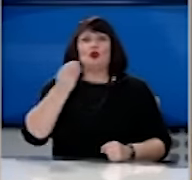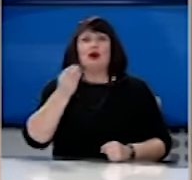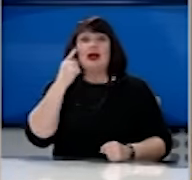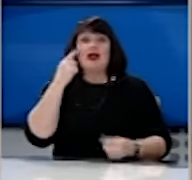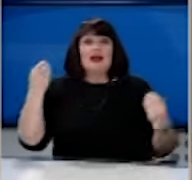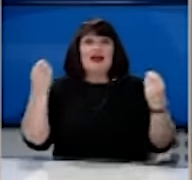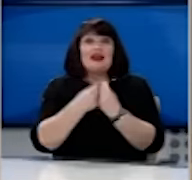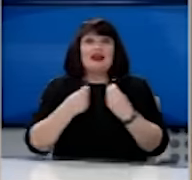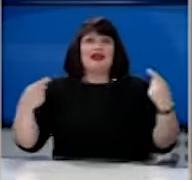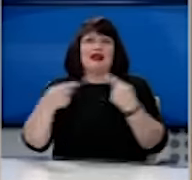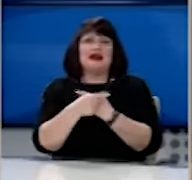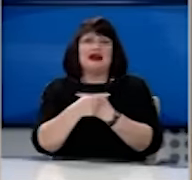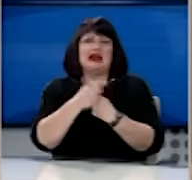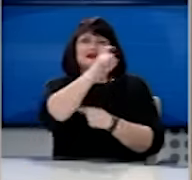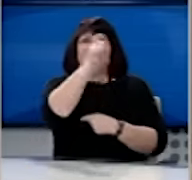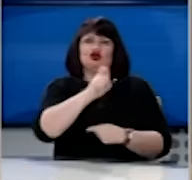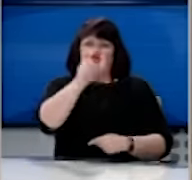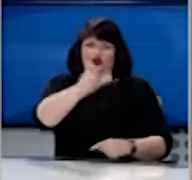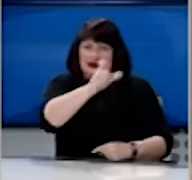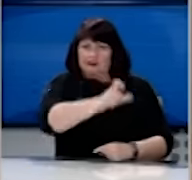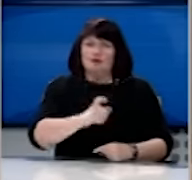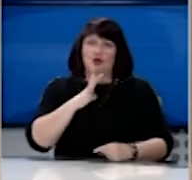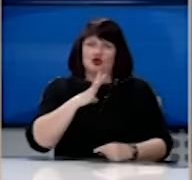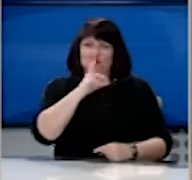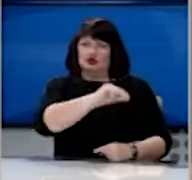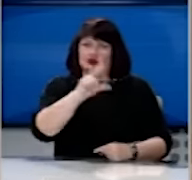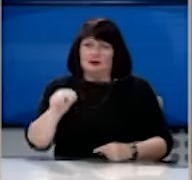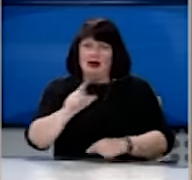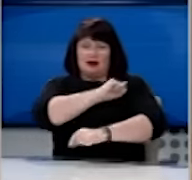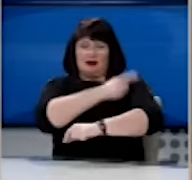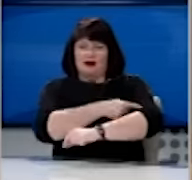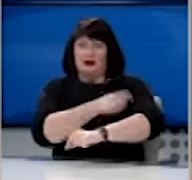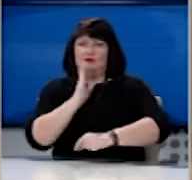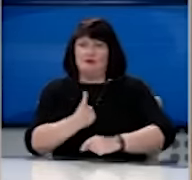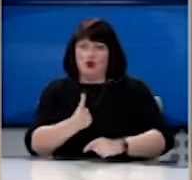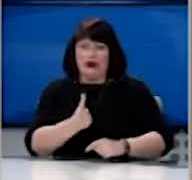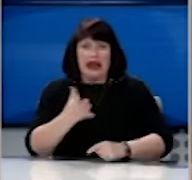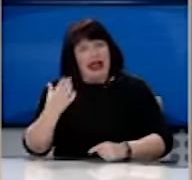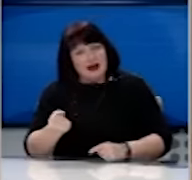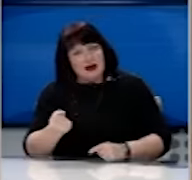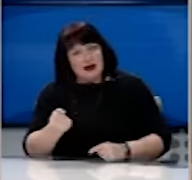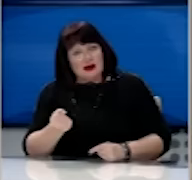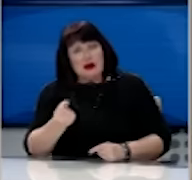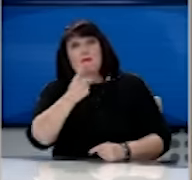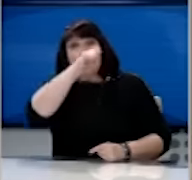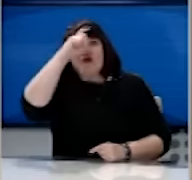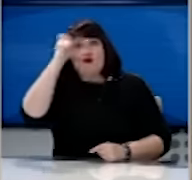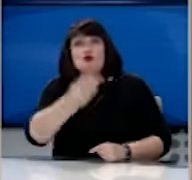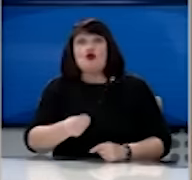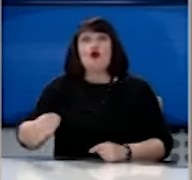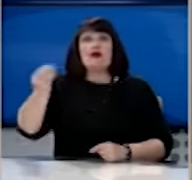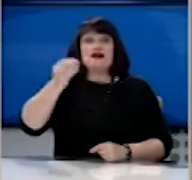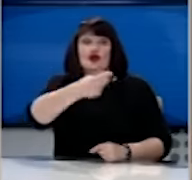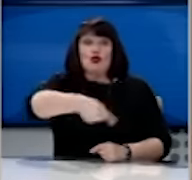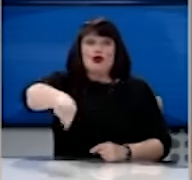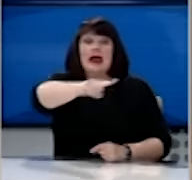αναντιστοιχία των όρων ζωής του λαού με τις ίδιες τις δυνατότητες της εποχής μας, τόσο πιο δύσκολο θα είναι για